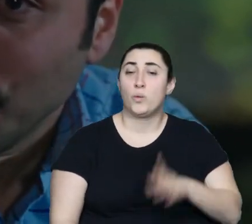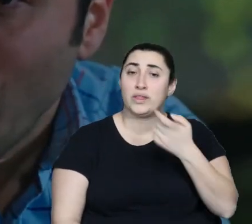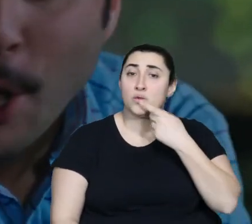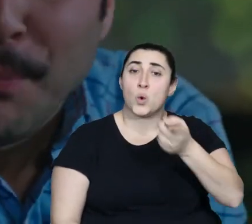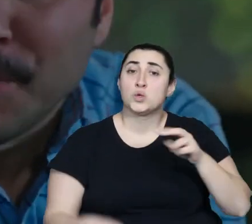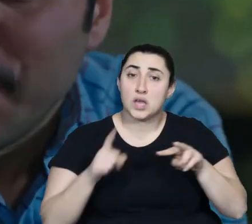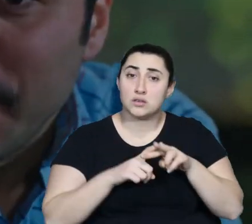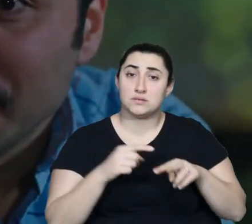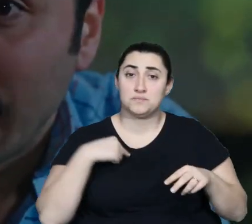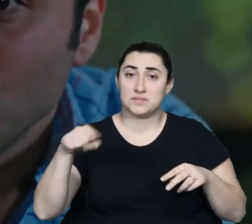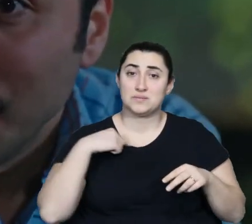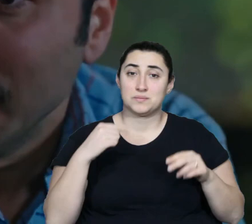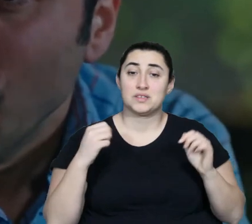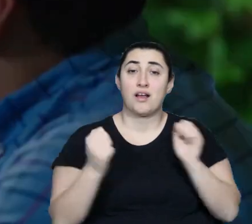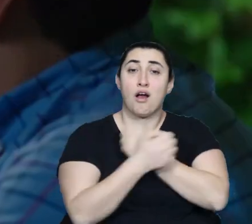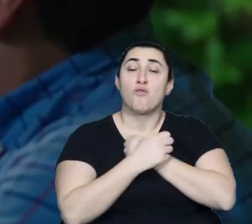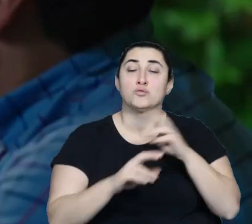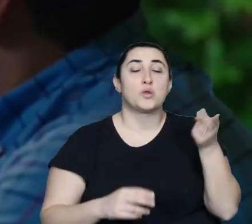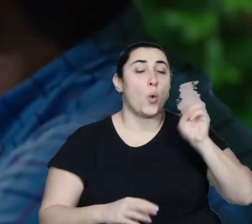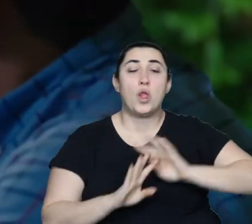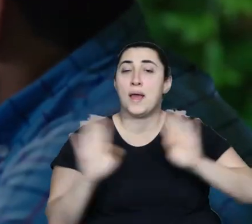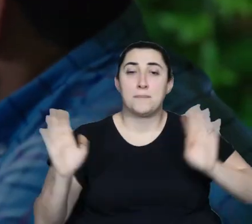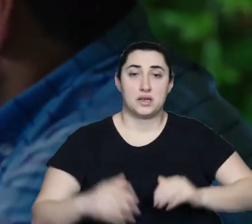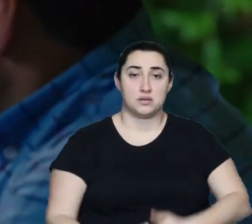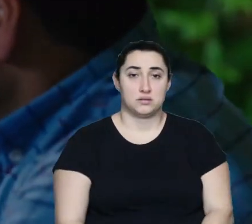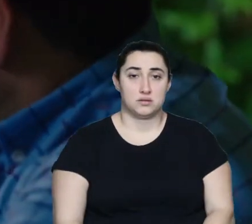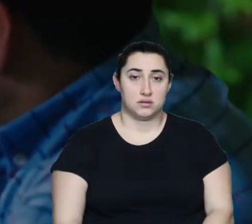söz Aysu? Biz birbirimize kavuşmadan ölüm bize haram.